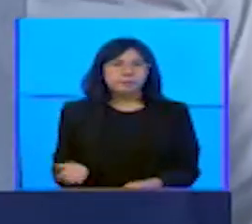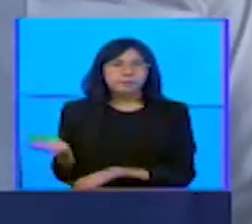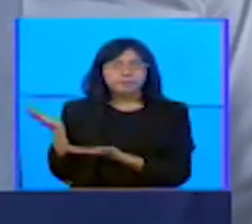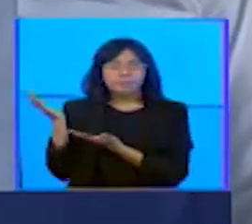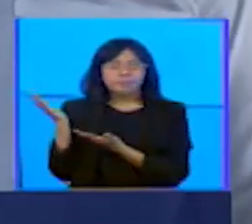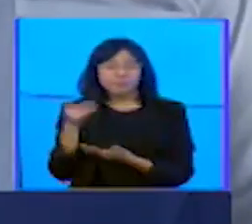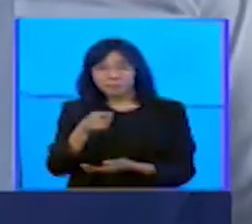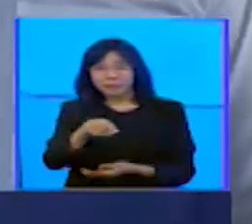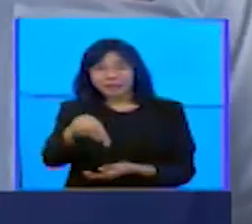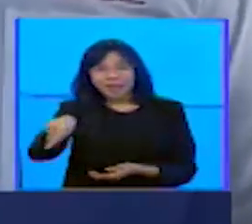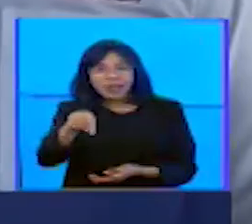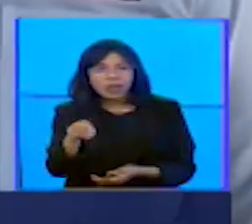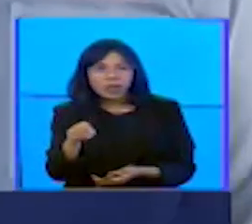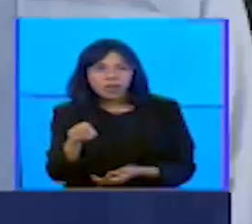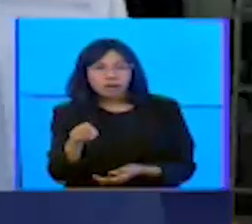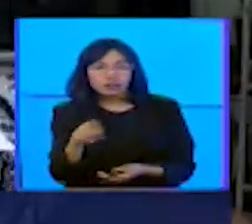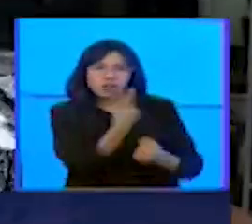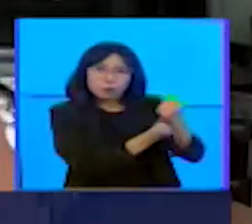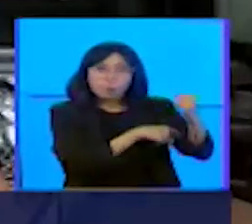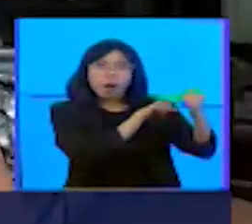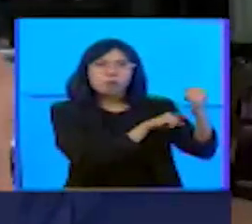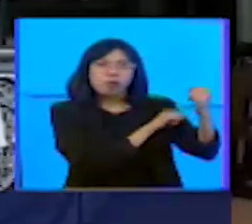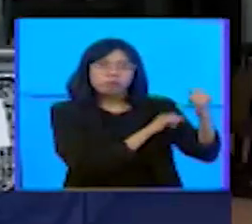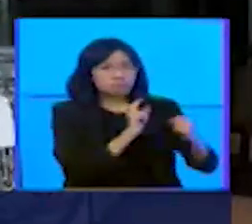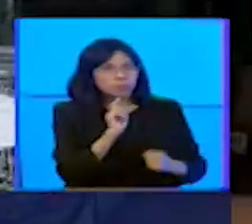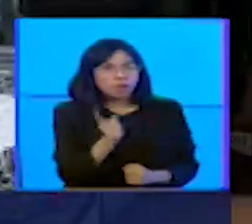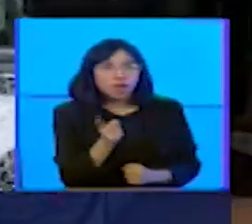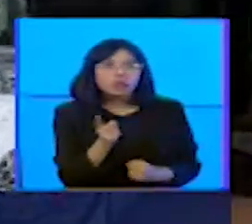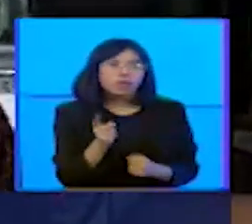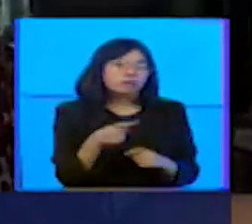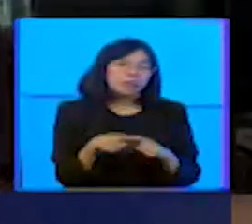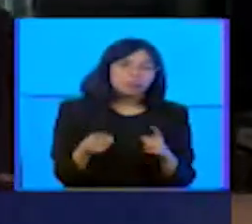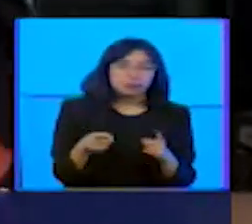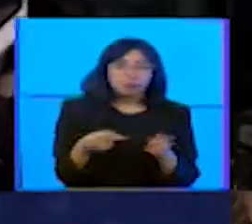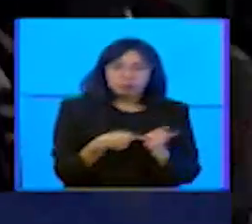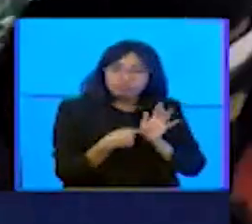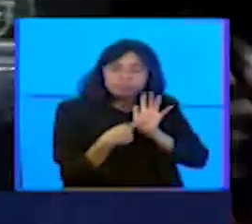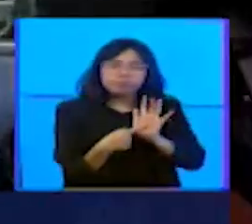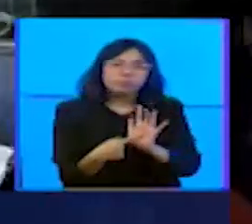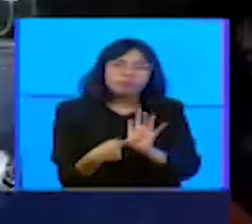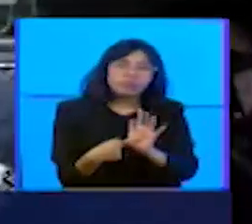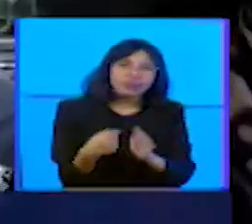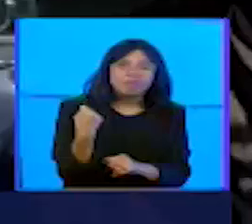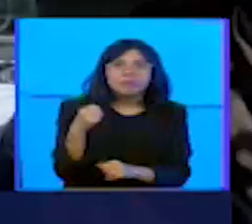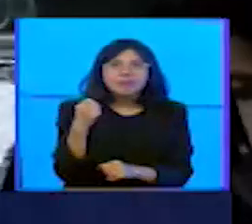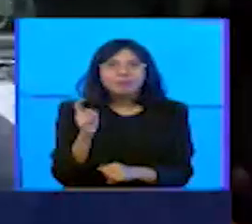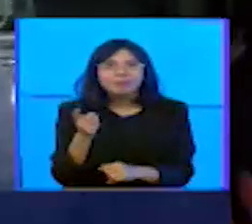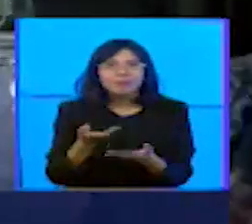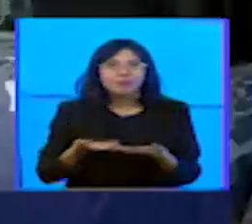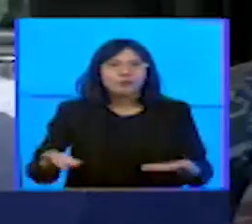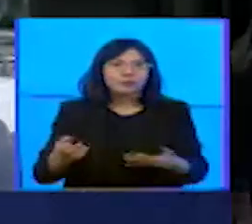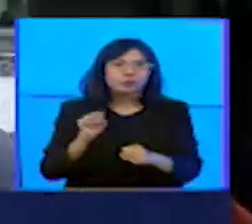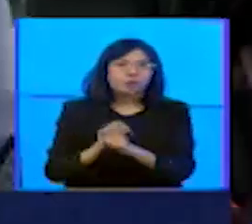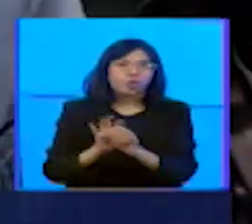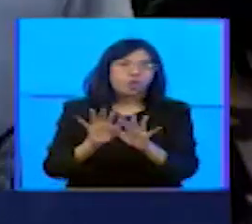kepedulian dan kemampuan, ya tolong kasih bantu dengan cara membeli hasil karyanya saja.